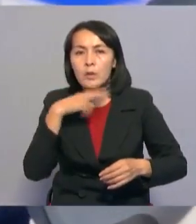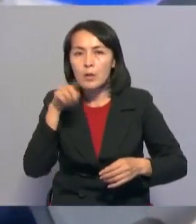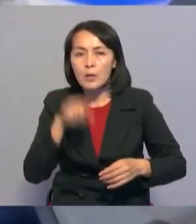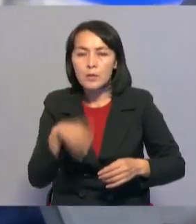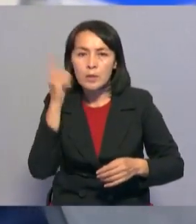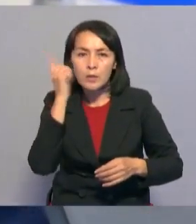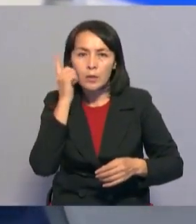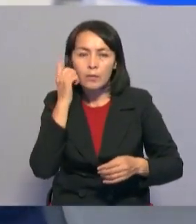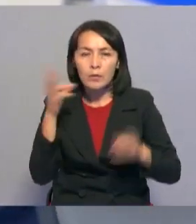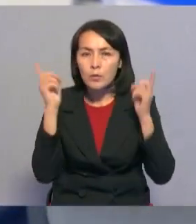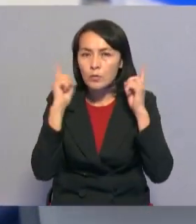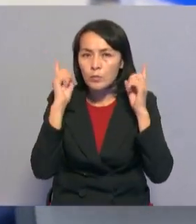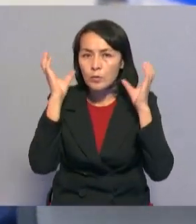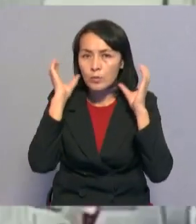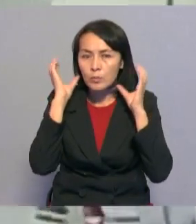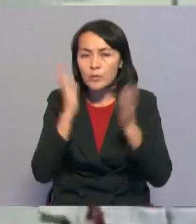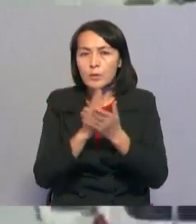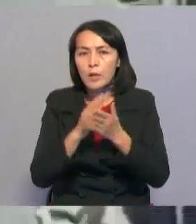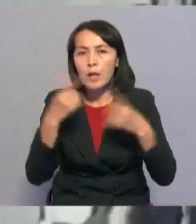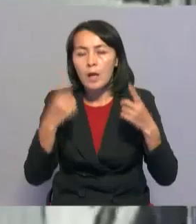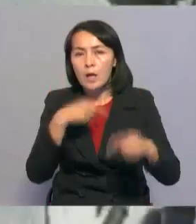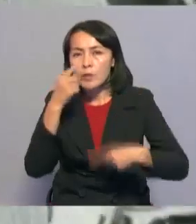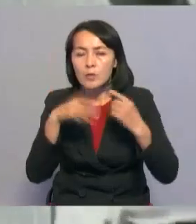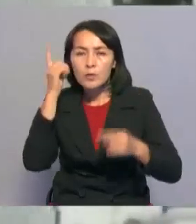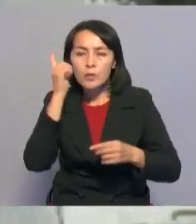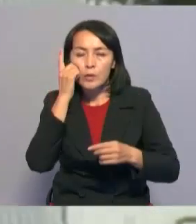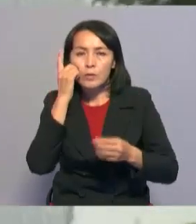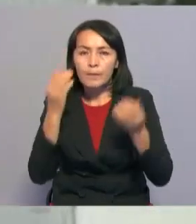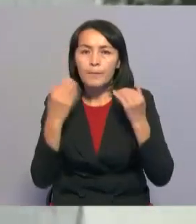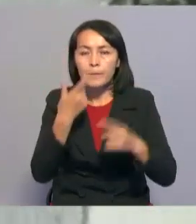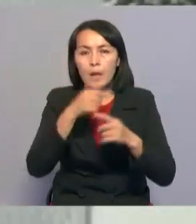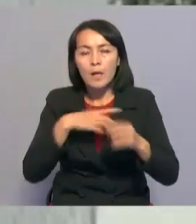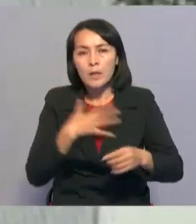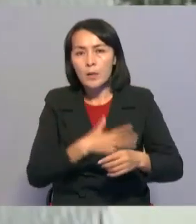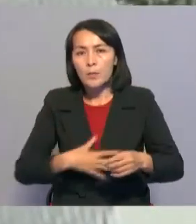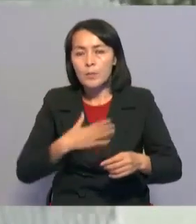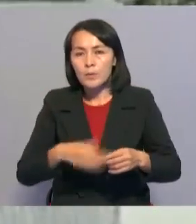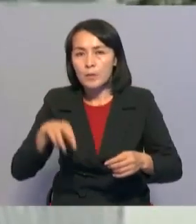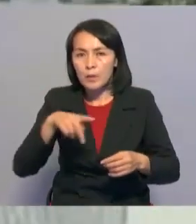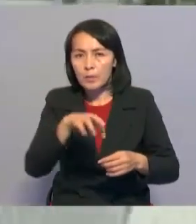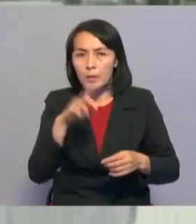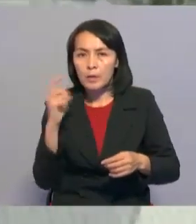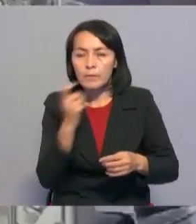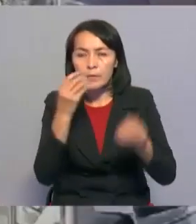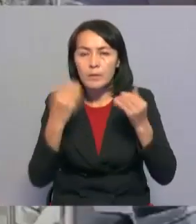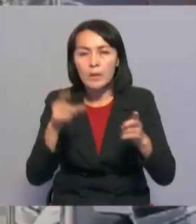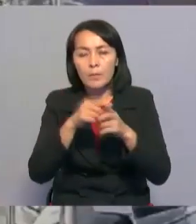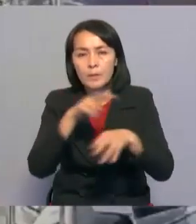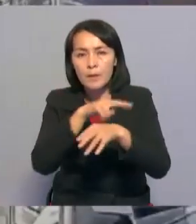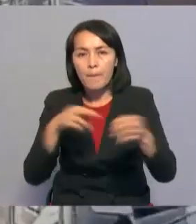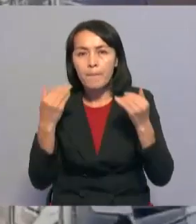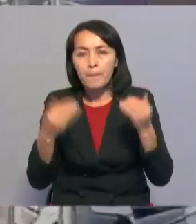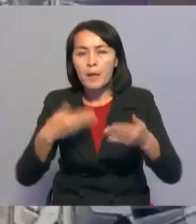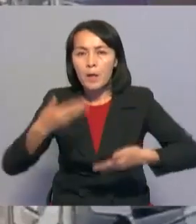приковано к телефону, слушают музыку через наушники или разговаривают по телефону. Это беспокоит и пешеходов, и водителей. По словам